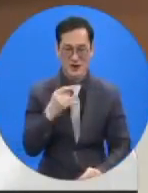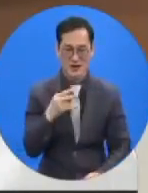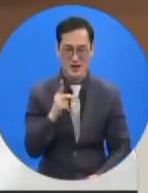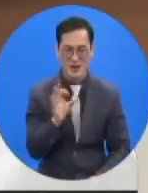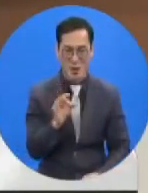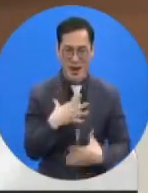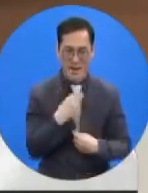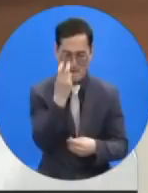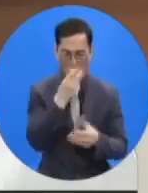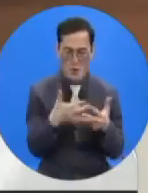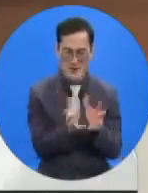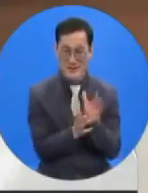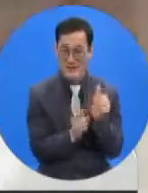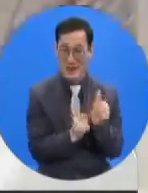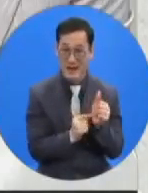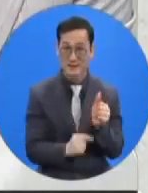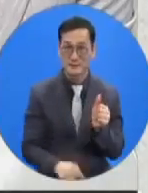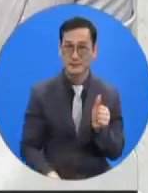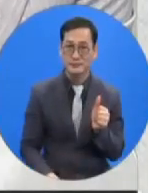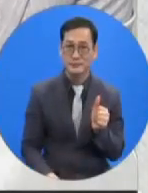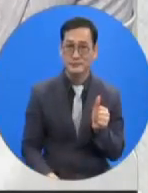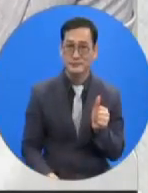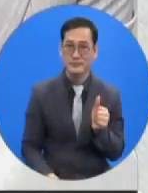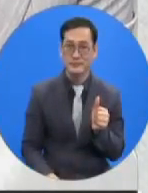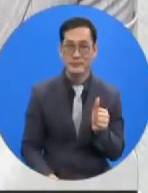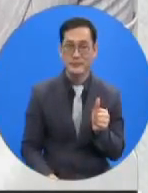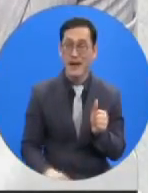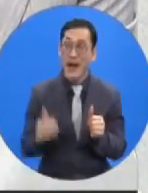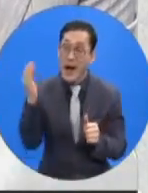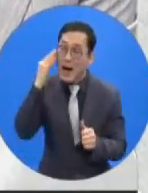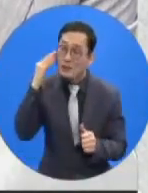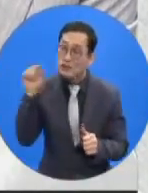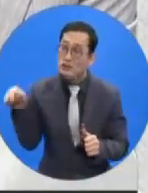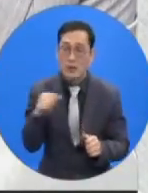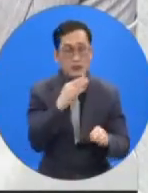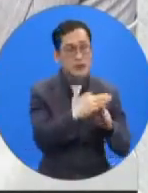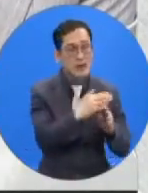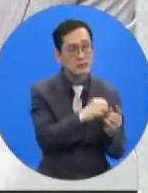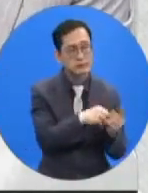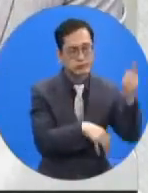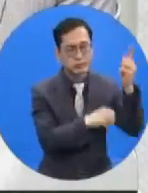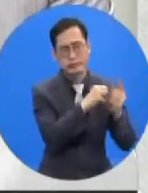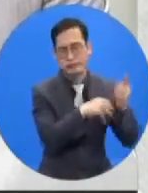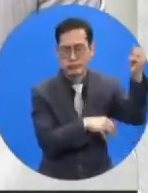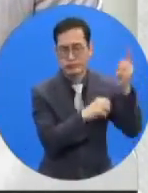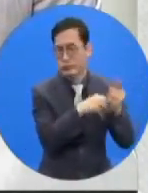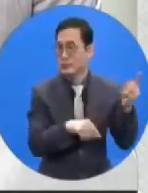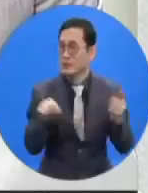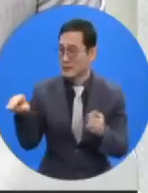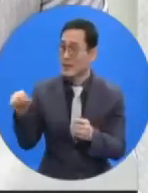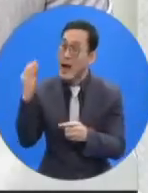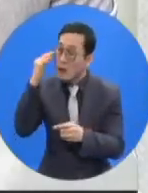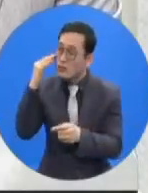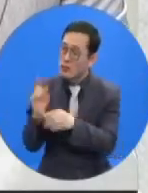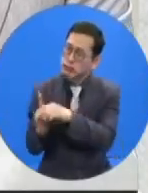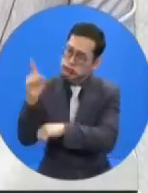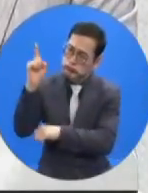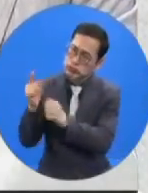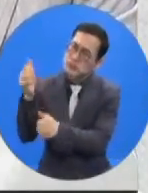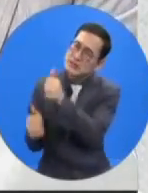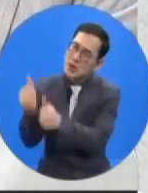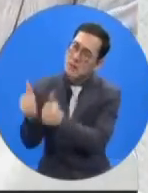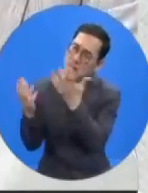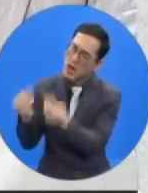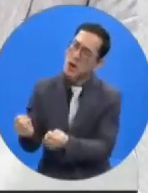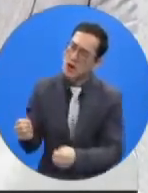그랬냐면요. 우리나라도 북한 못지 않게, 북한보다 적지 않게 미사일 시험 발사하고 있다고 얘기를 했어요. 아니,